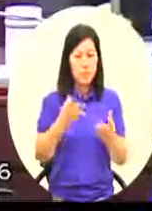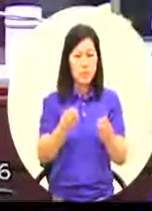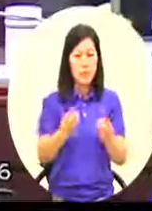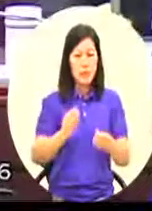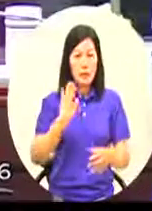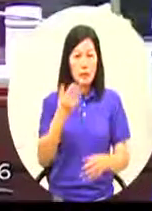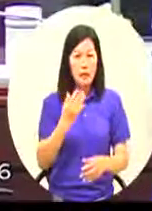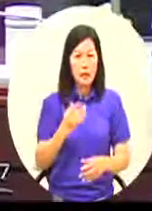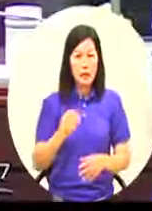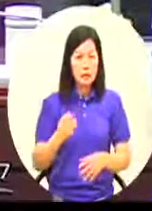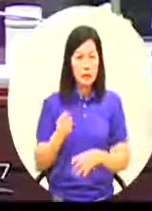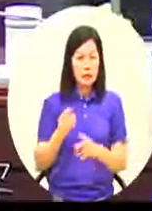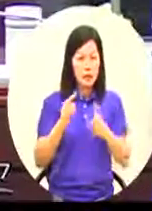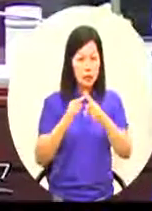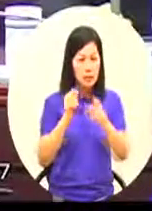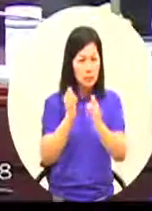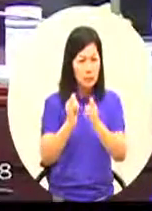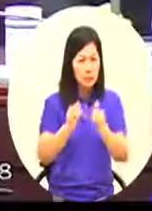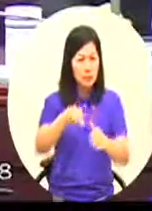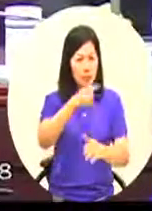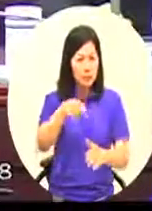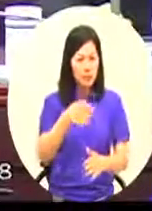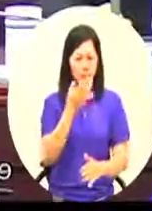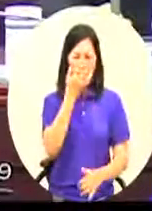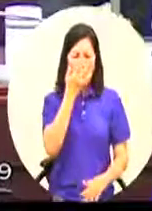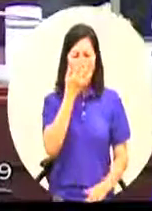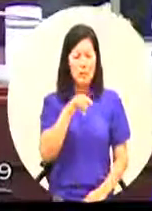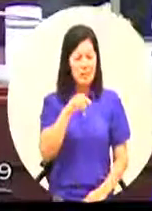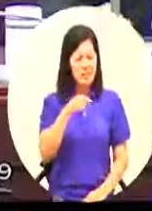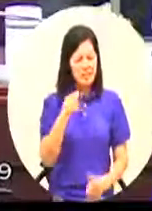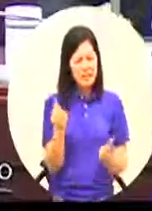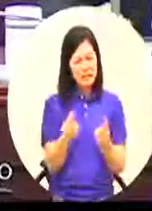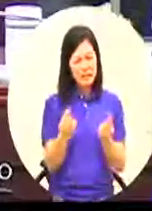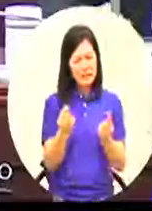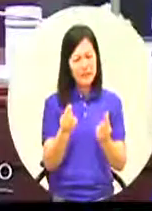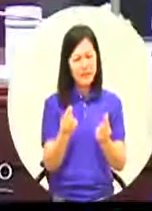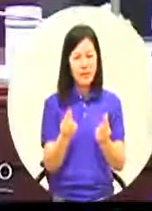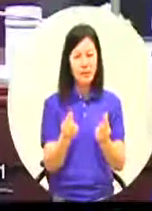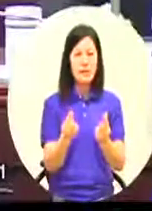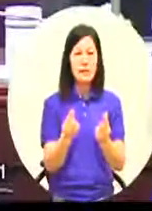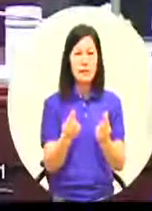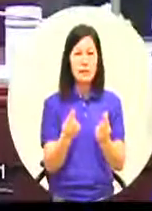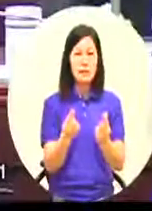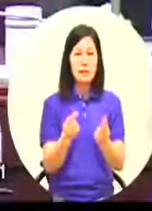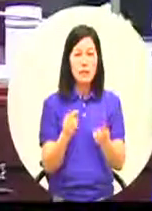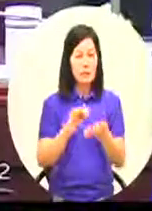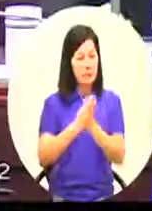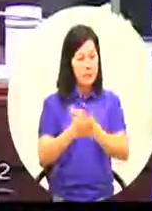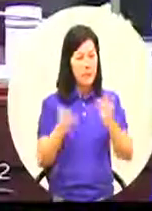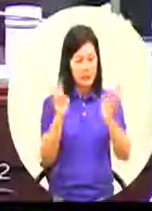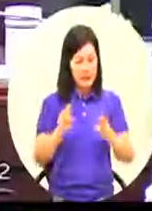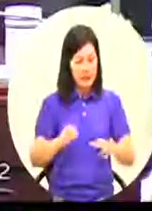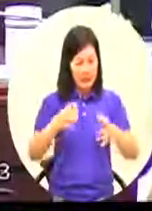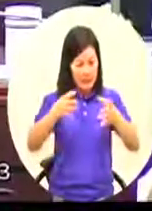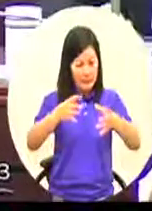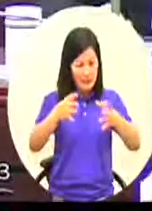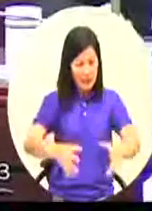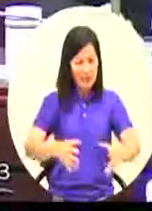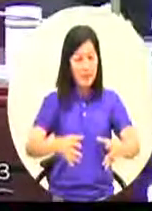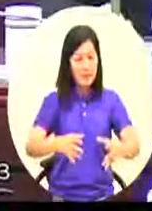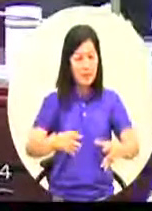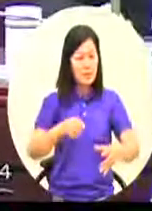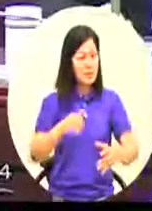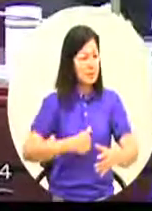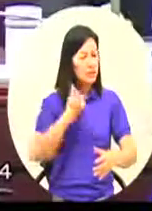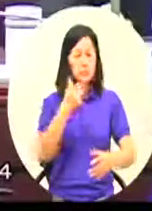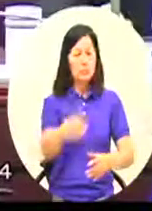众不了解啊，民众总是说啊，你这个好像类似变电箱，其实它也不是，吼啊，